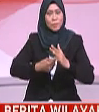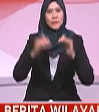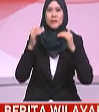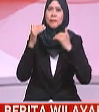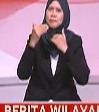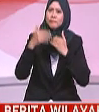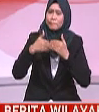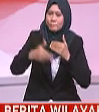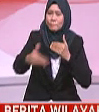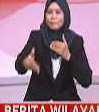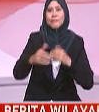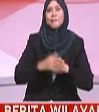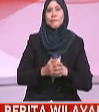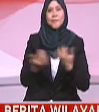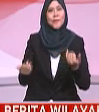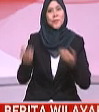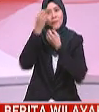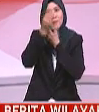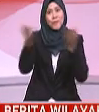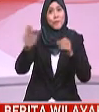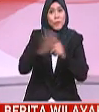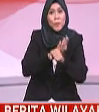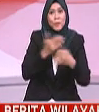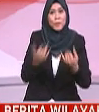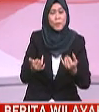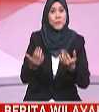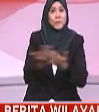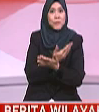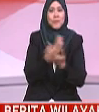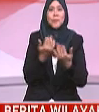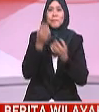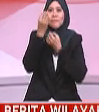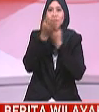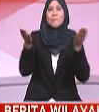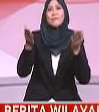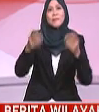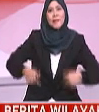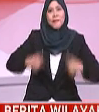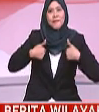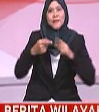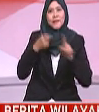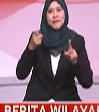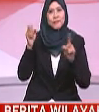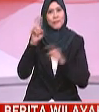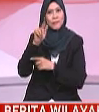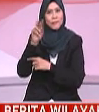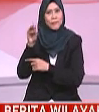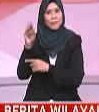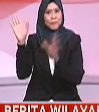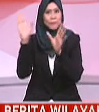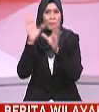tempoh terdekat. Jadi untuk laporan penuh dan perkembangan semasa langsung bersama VDRTM Kuching. Jadi silakan.